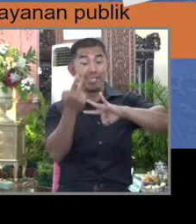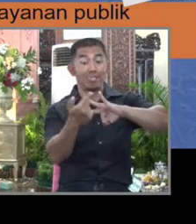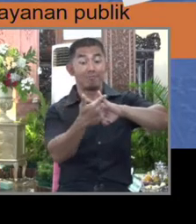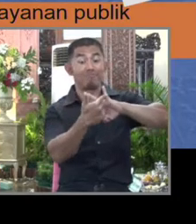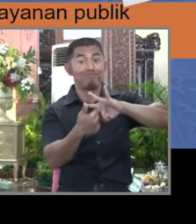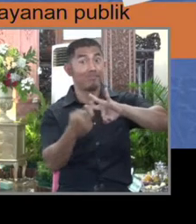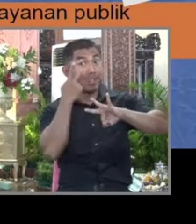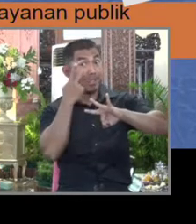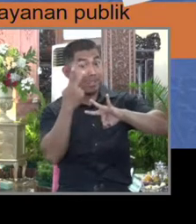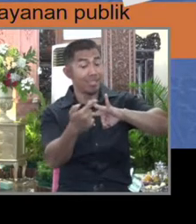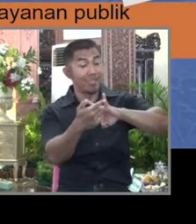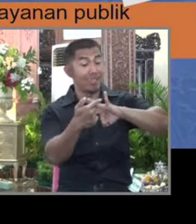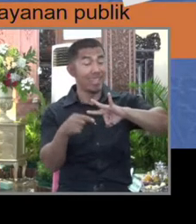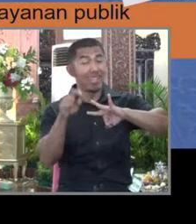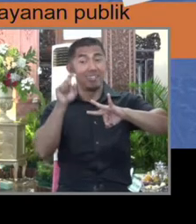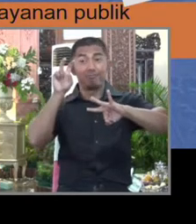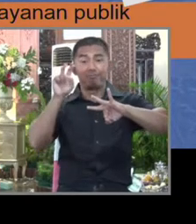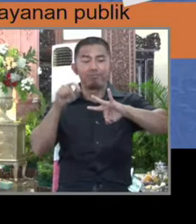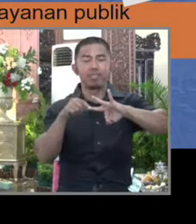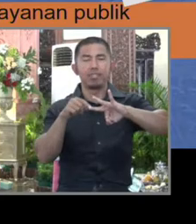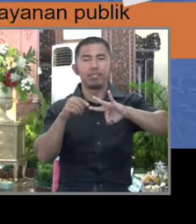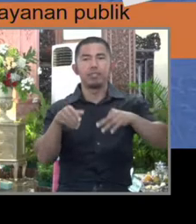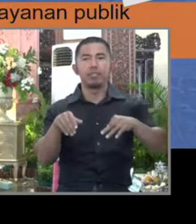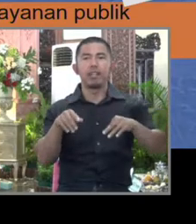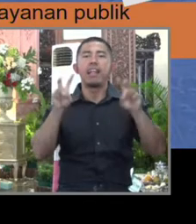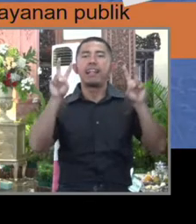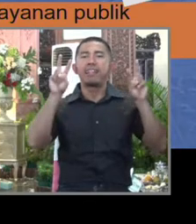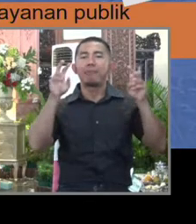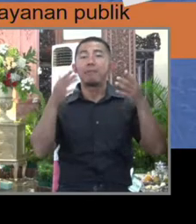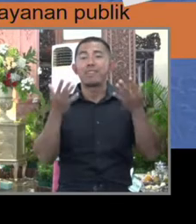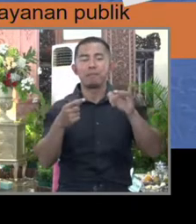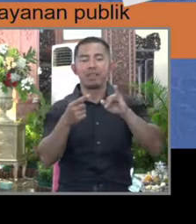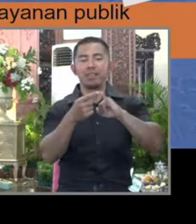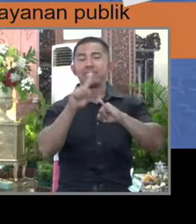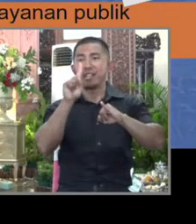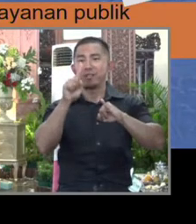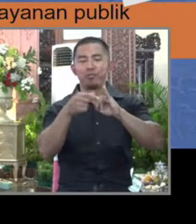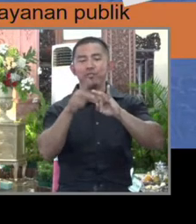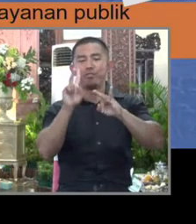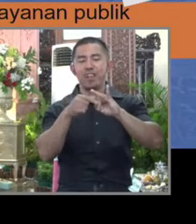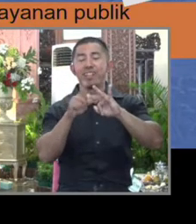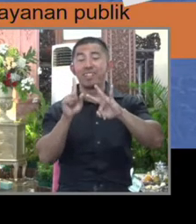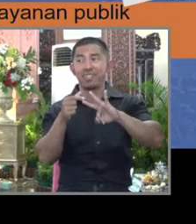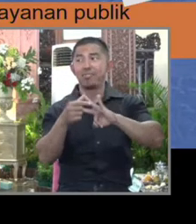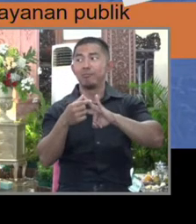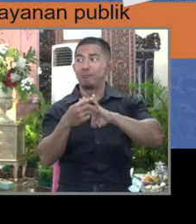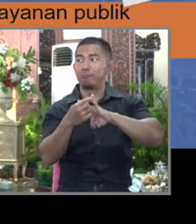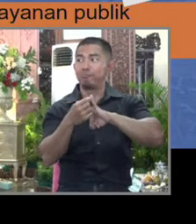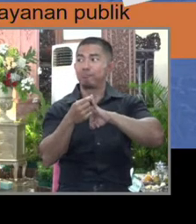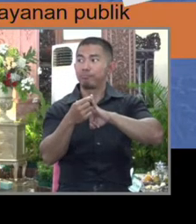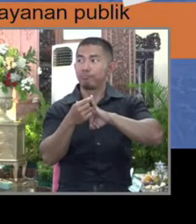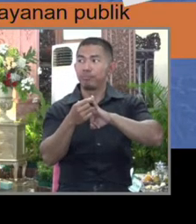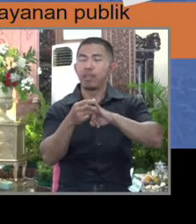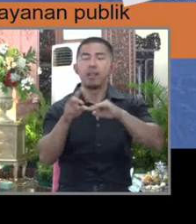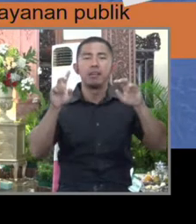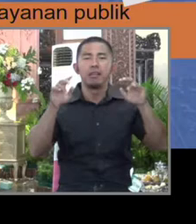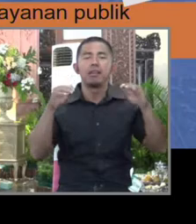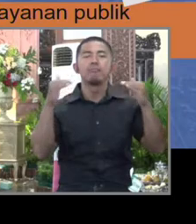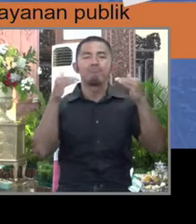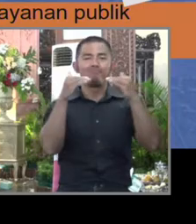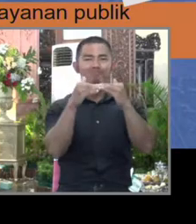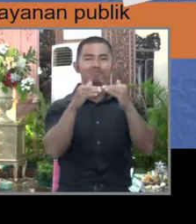pembawa dan Kabupaten Pati 2001 adalah merata nah diantaranya adalah sinergitas dengan